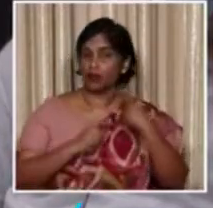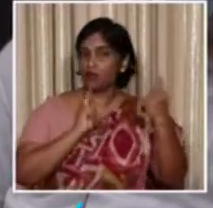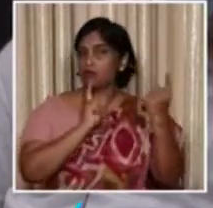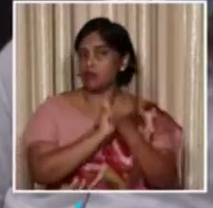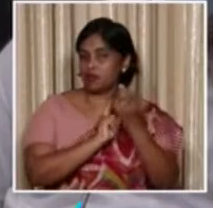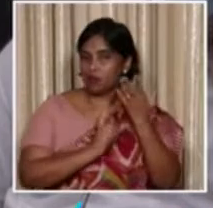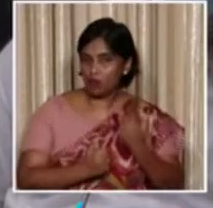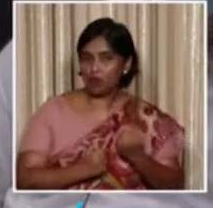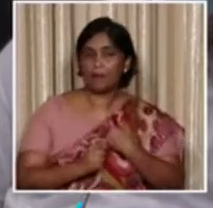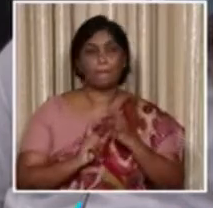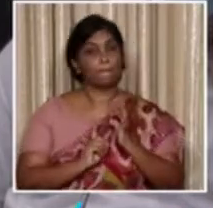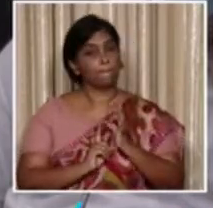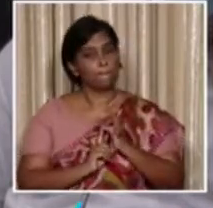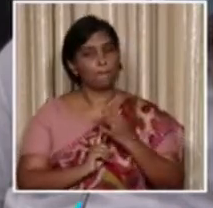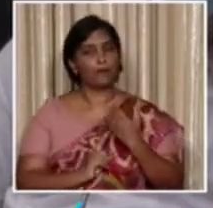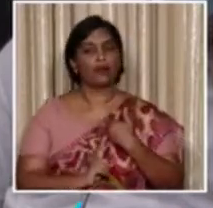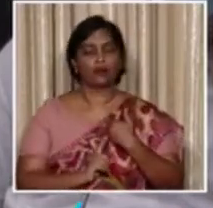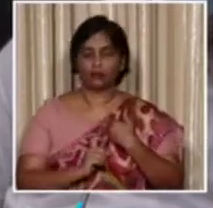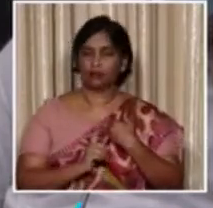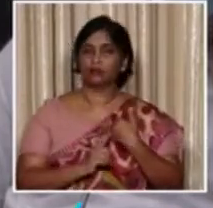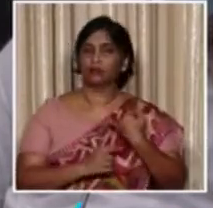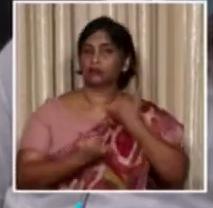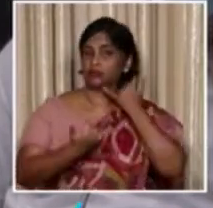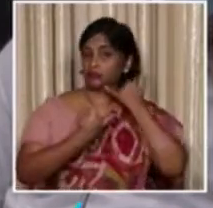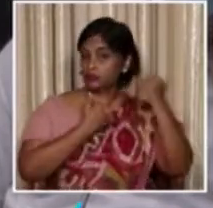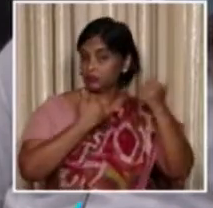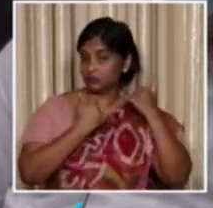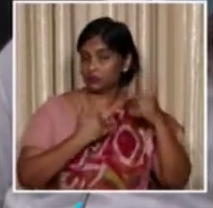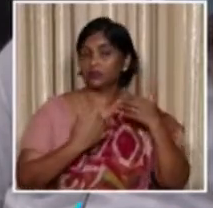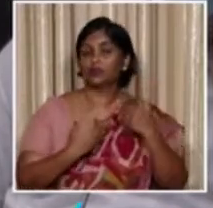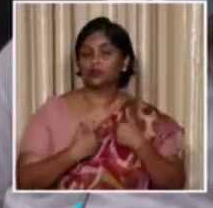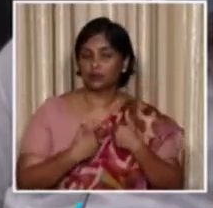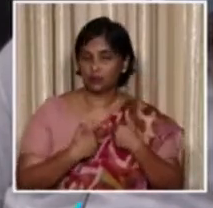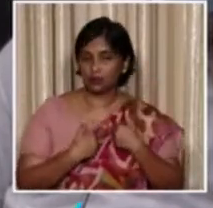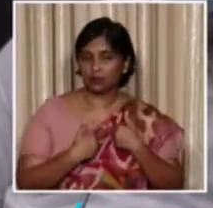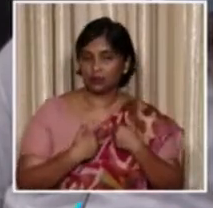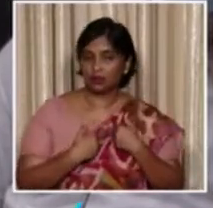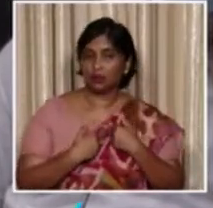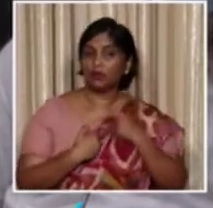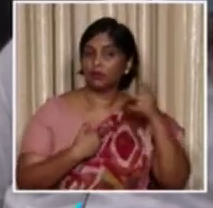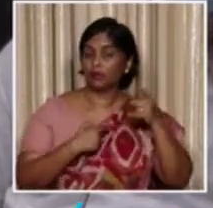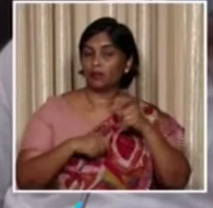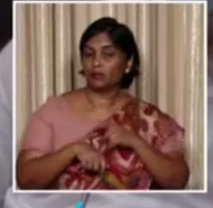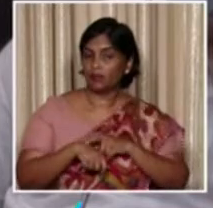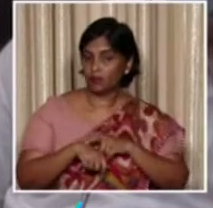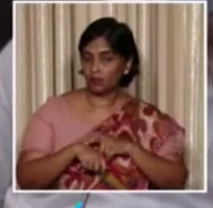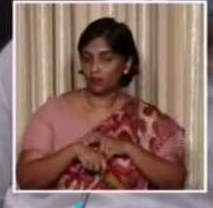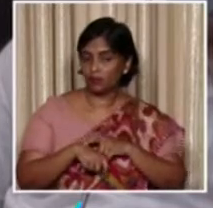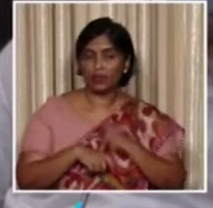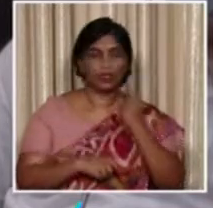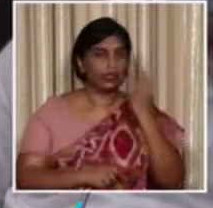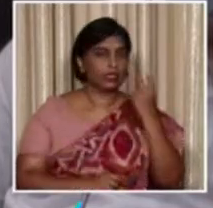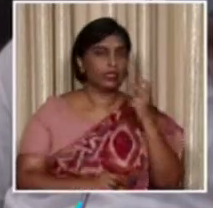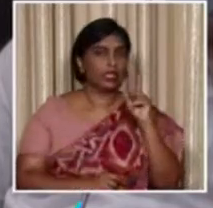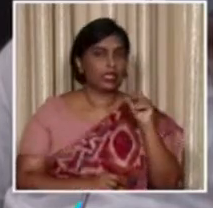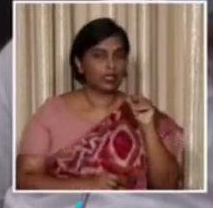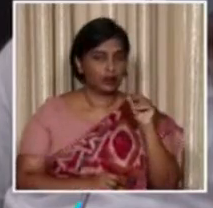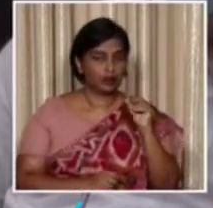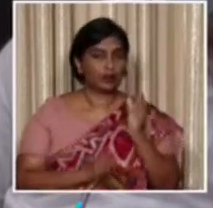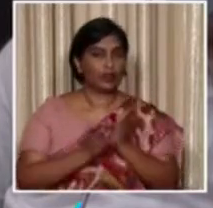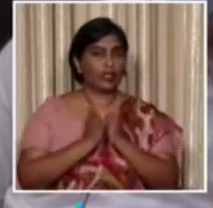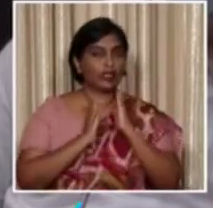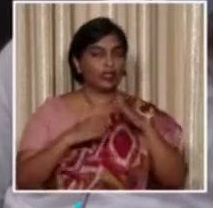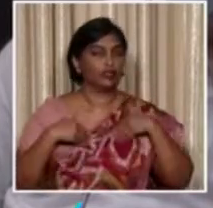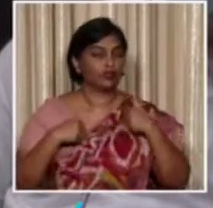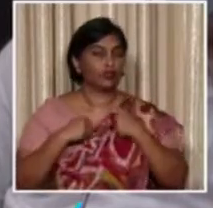ඕනේ කියලා මම පුජ්ජලිකව එතුමාට කතා කරලා මම ඒ වෙලාවේ 2011 ඉන්දියාවේ